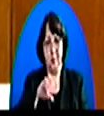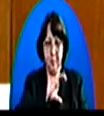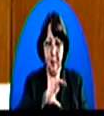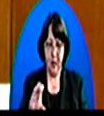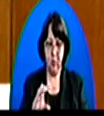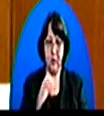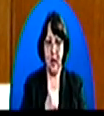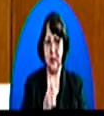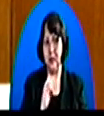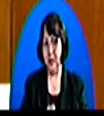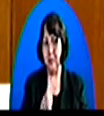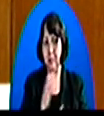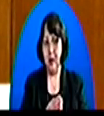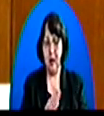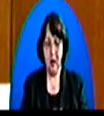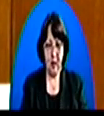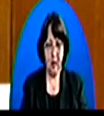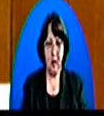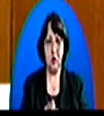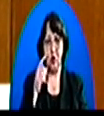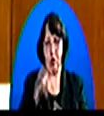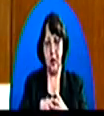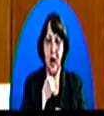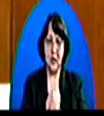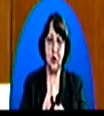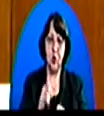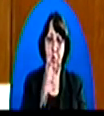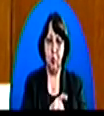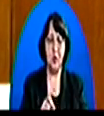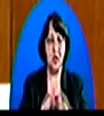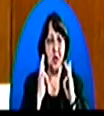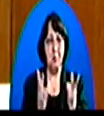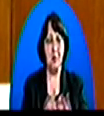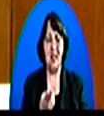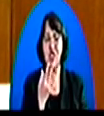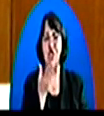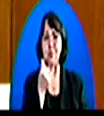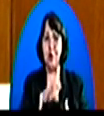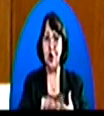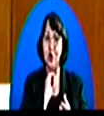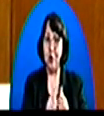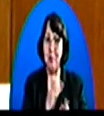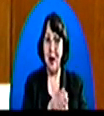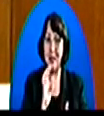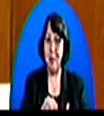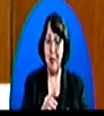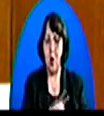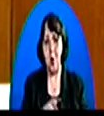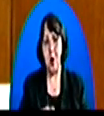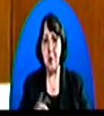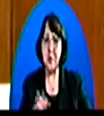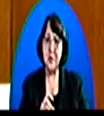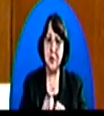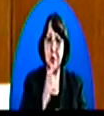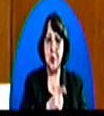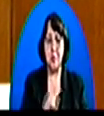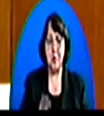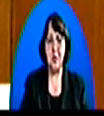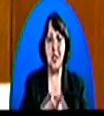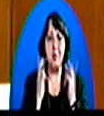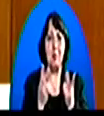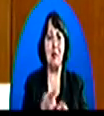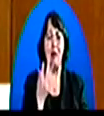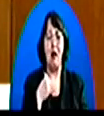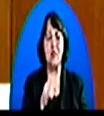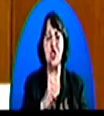нэгж байгууллагууд одоо ажиллаж байгаа даатгуулагч ажилтан за хувьэр хөдөлмөр эхлчүү иргэдэн байна. Нийгмийн даатгалын шимтгэлээс 6 сарын